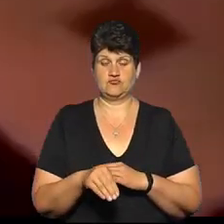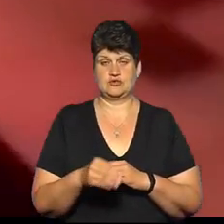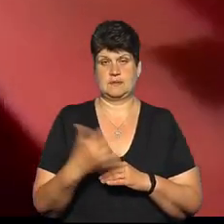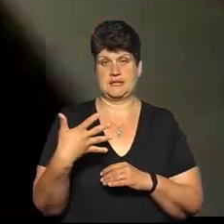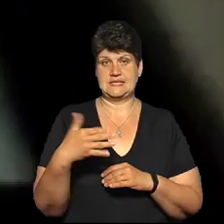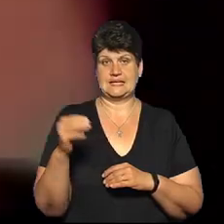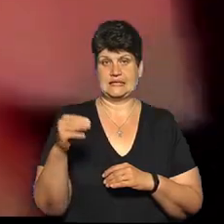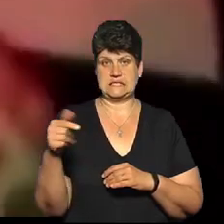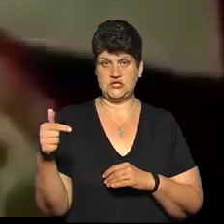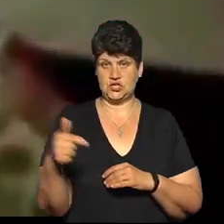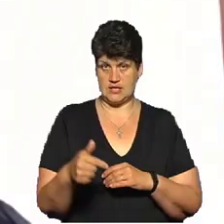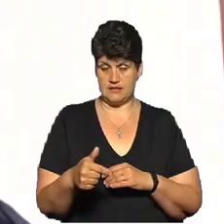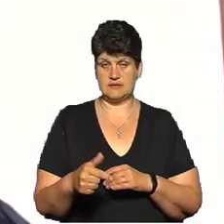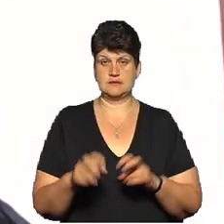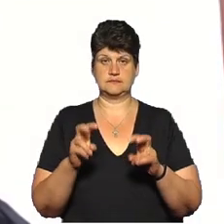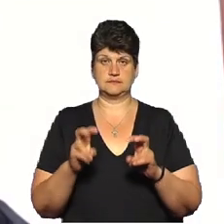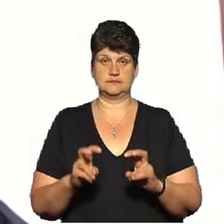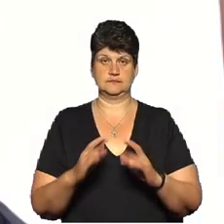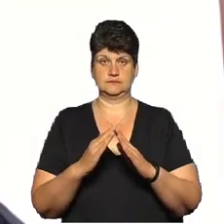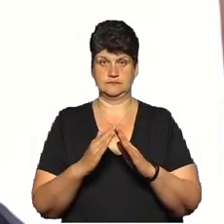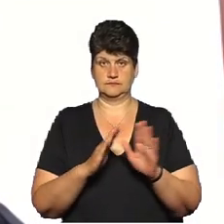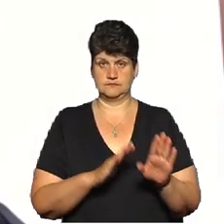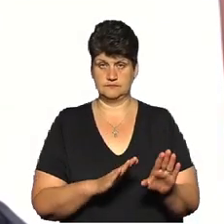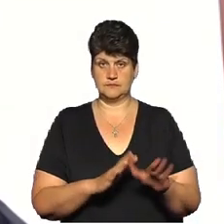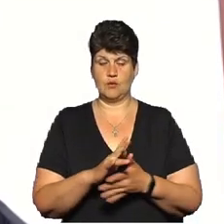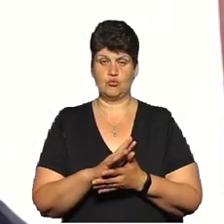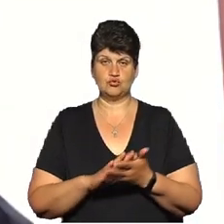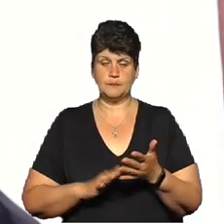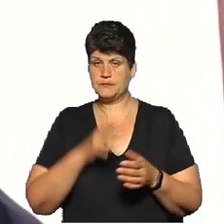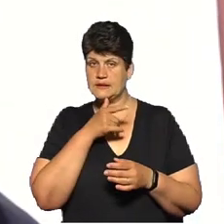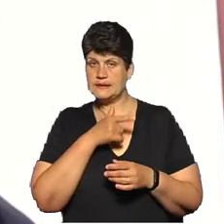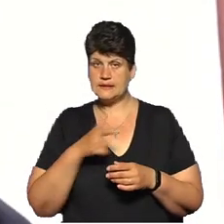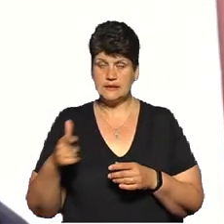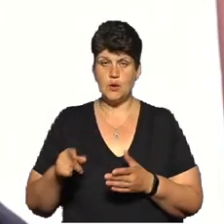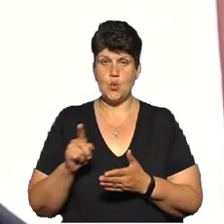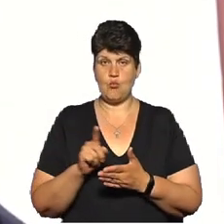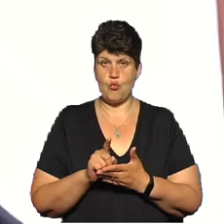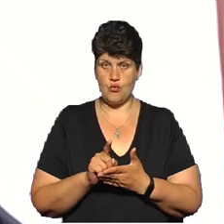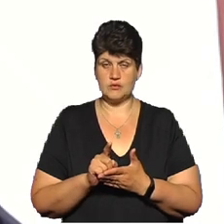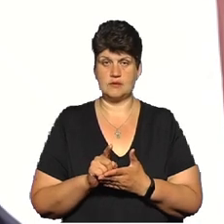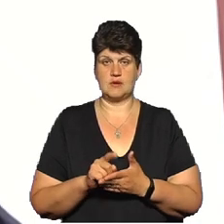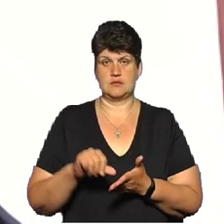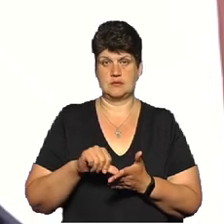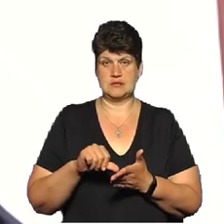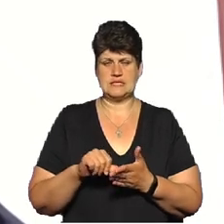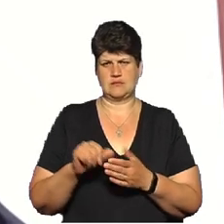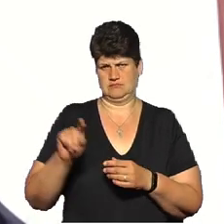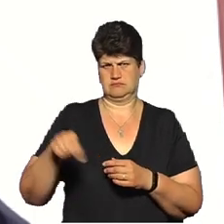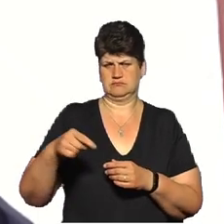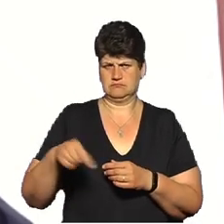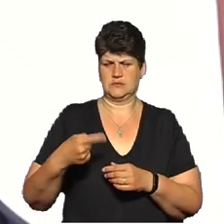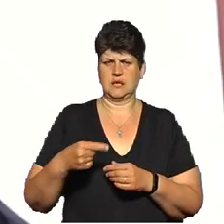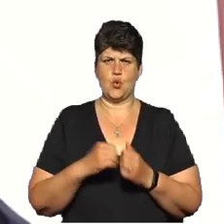гривень, перебуває на волі. Продовжено строк дії обов'язків, а саме перебувати за кожною вимогою до слідчого прокурора чи